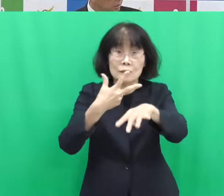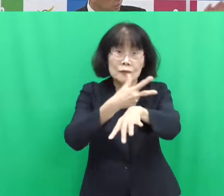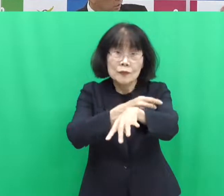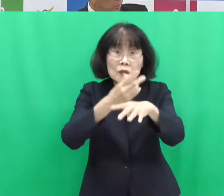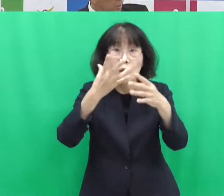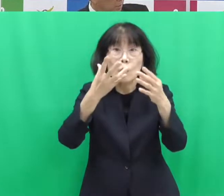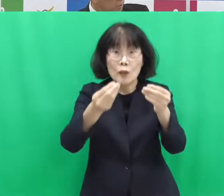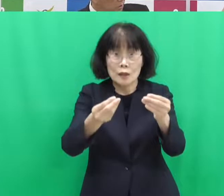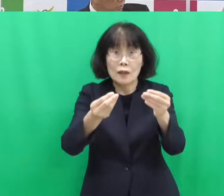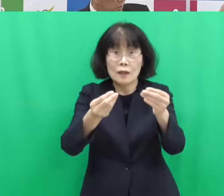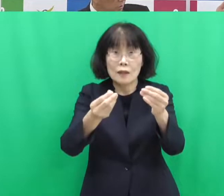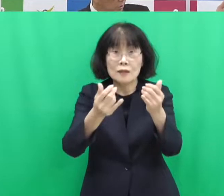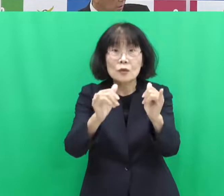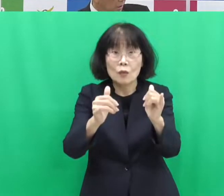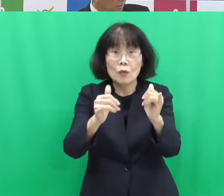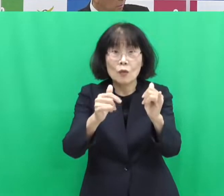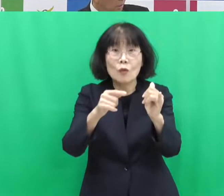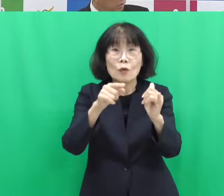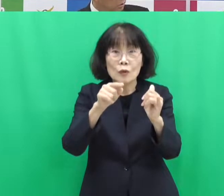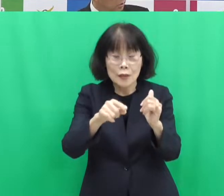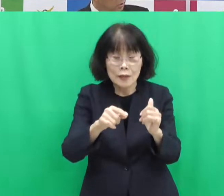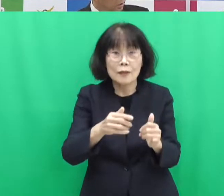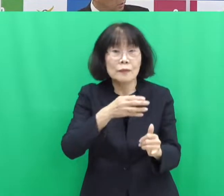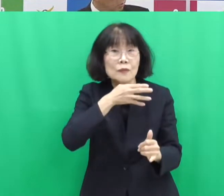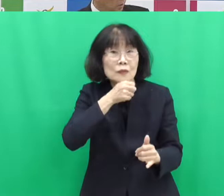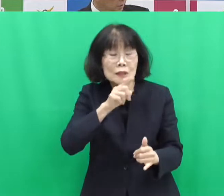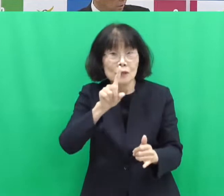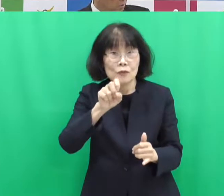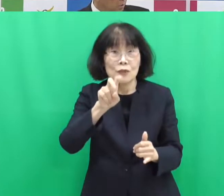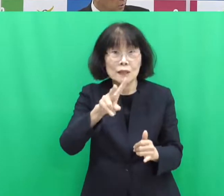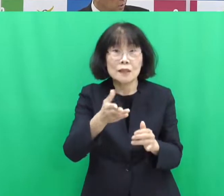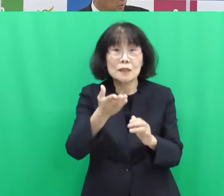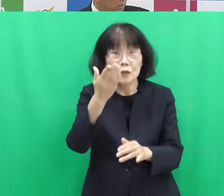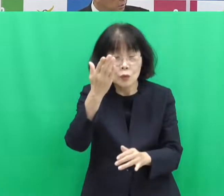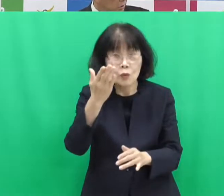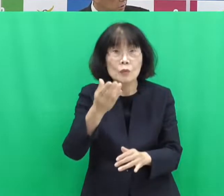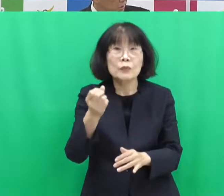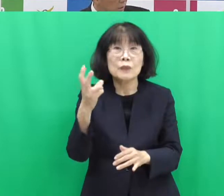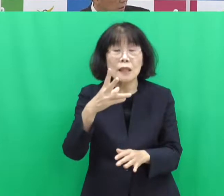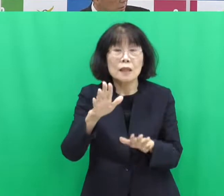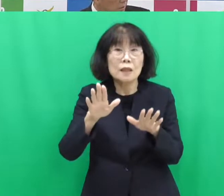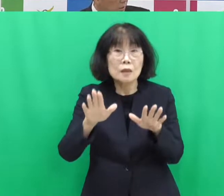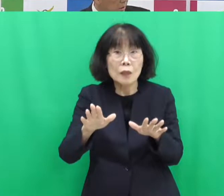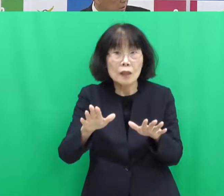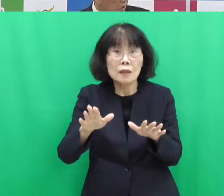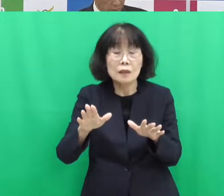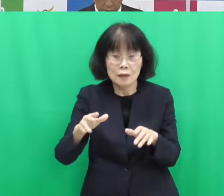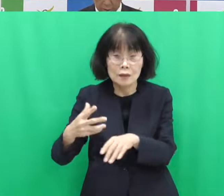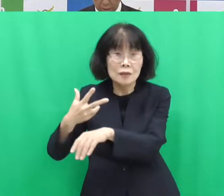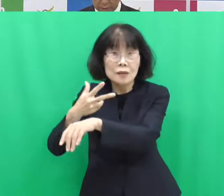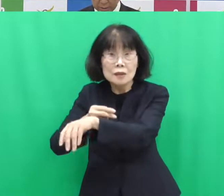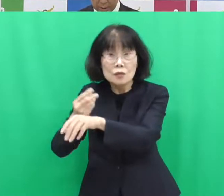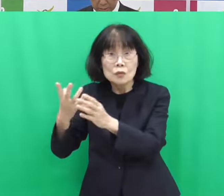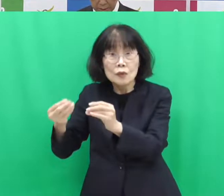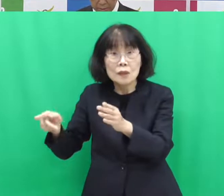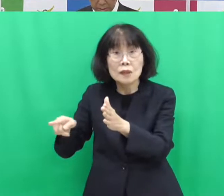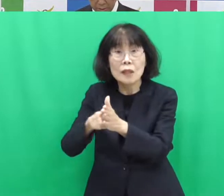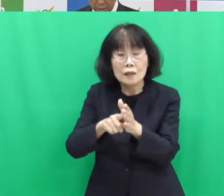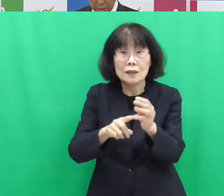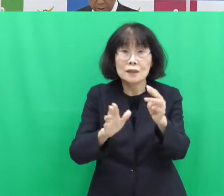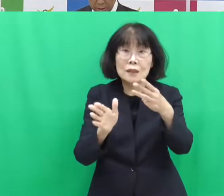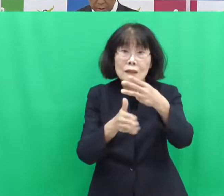方、1回目2回目の接種が完了した方、満12歳以上の方、それから前回接種から3ヶ月以上経過した